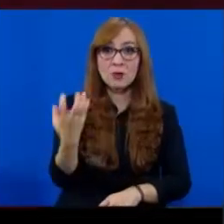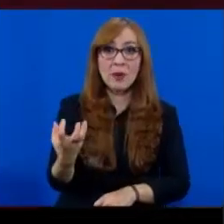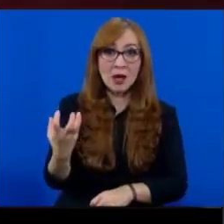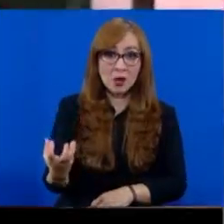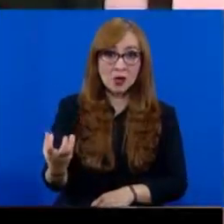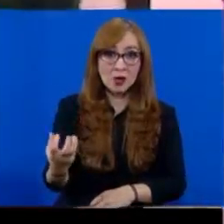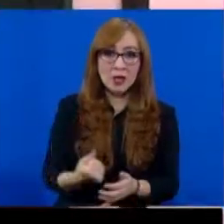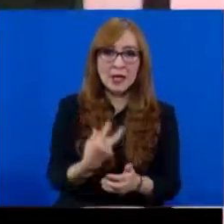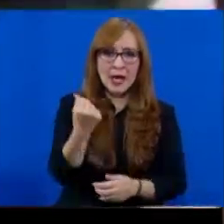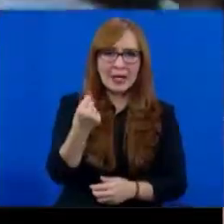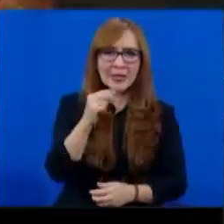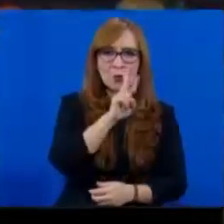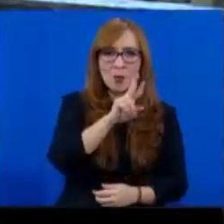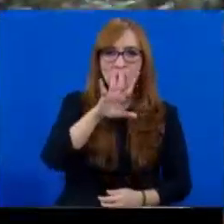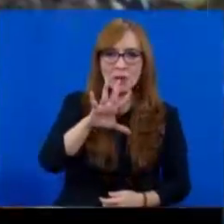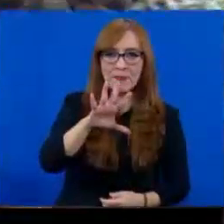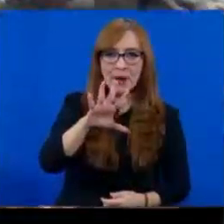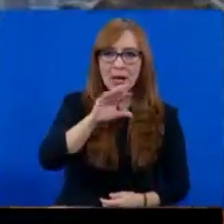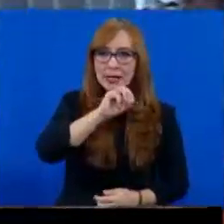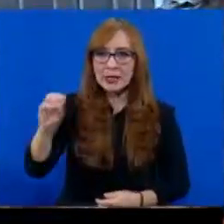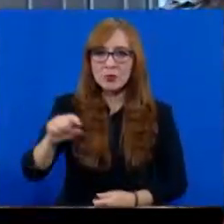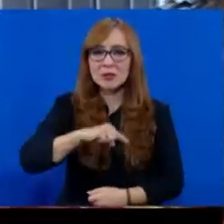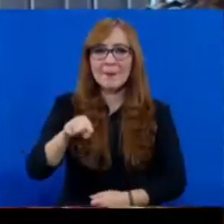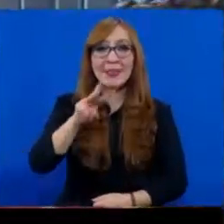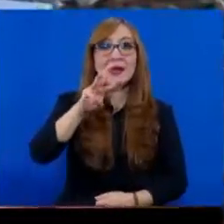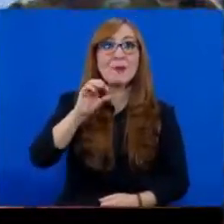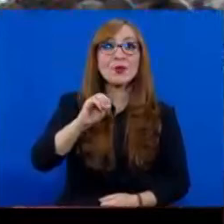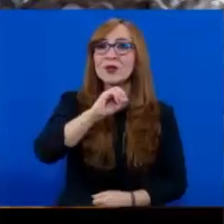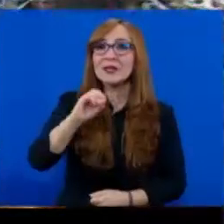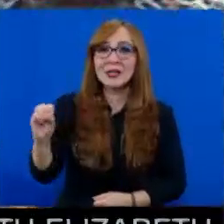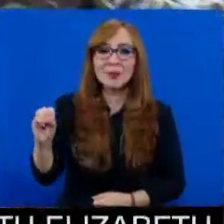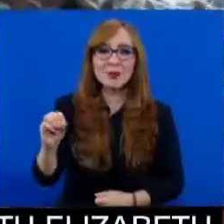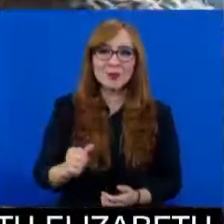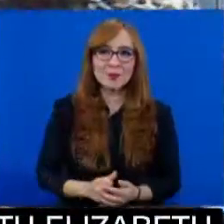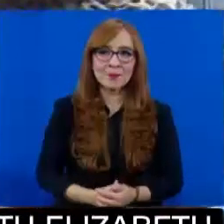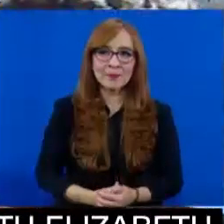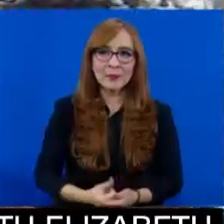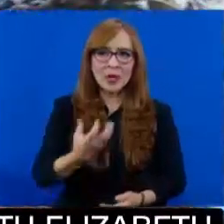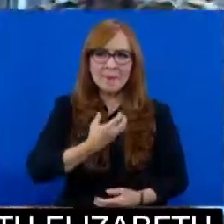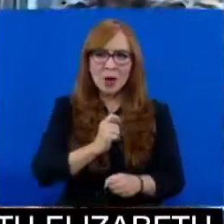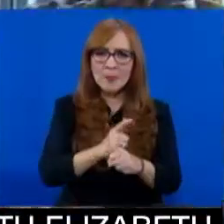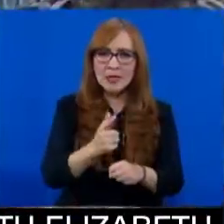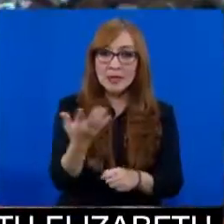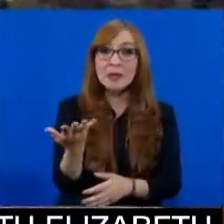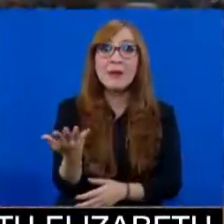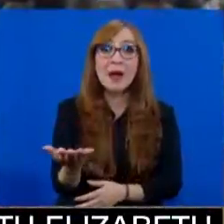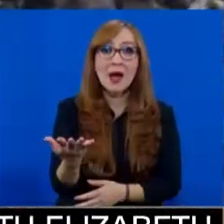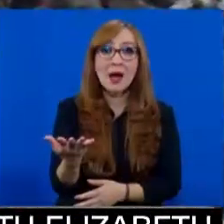Rp25.000-Rp35.000. Ya, selamat datang, Pak. Mau pesan yang apa? Paru atau komplit? Komplit ya? Komplit